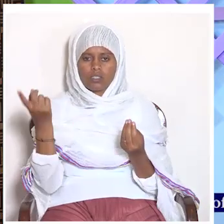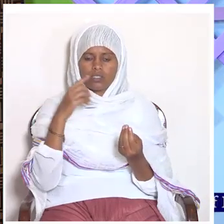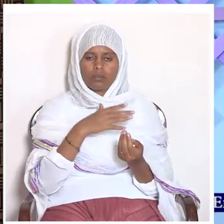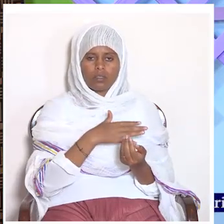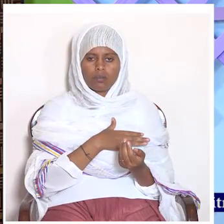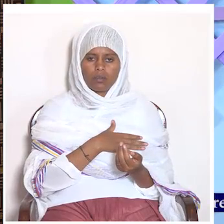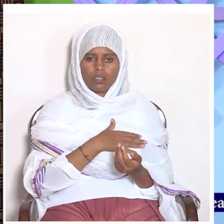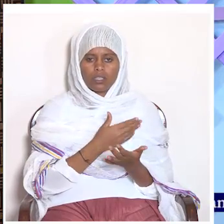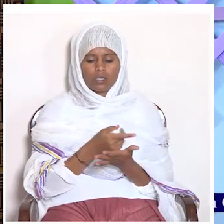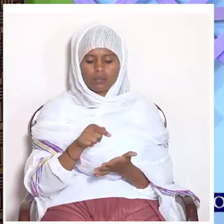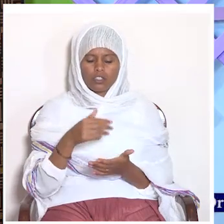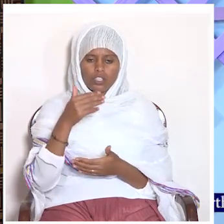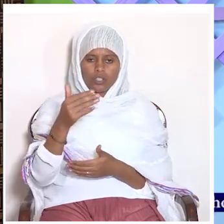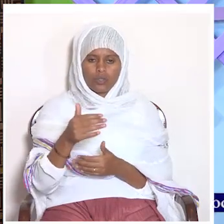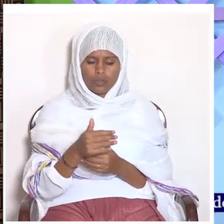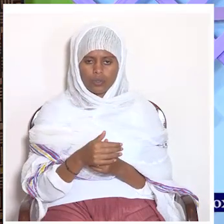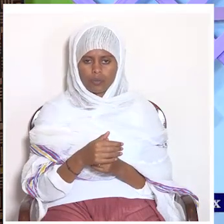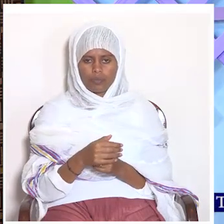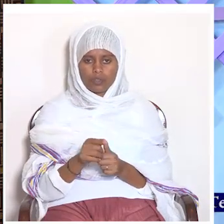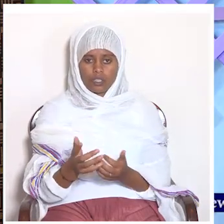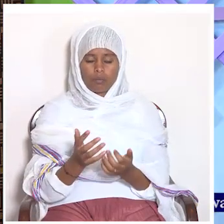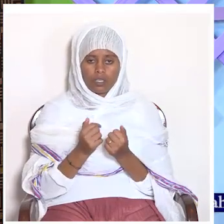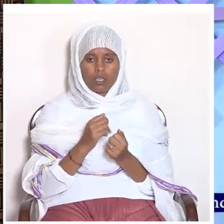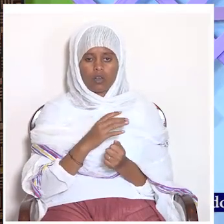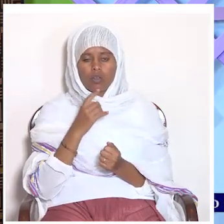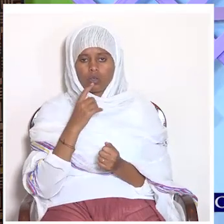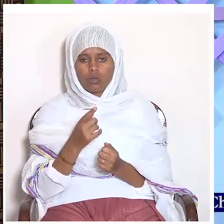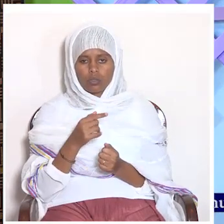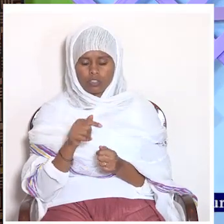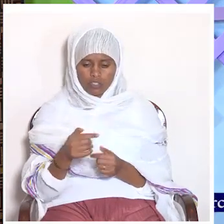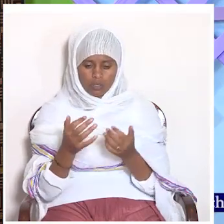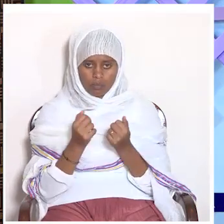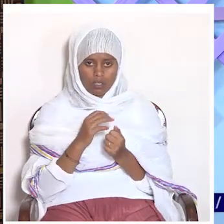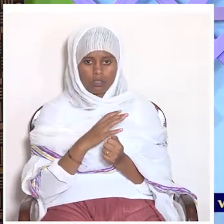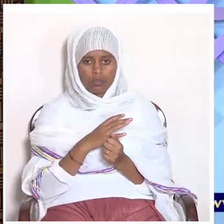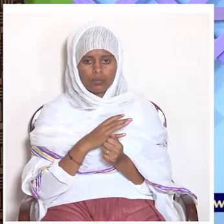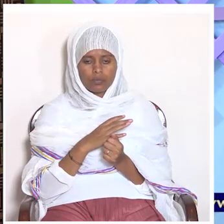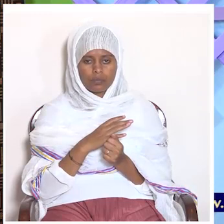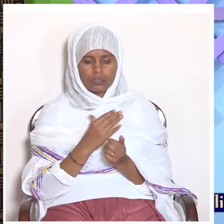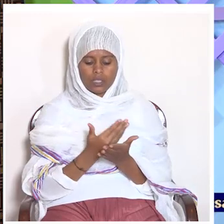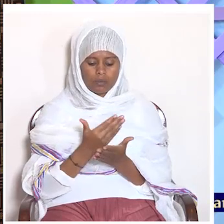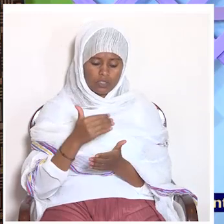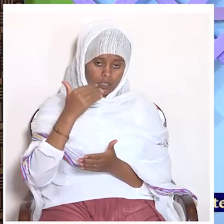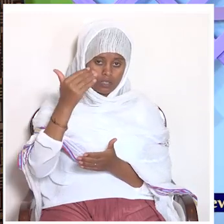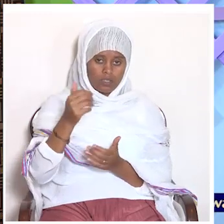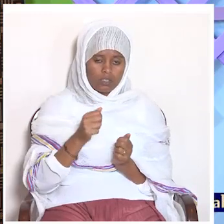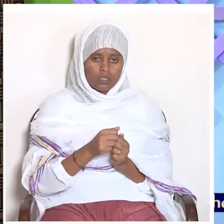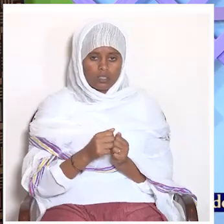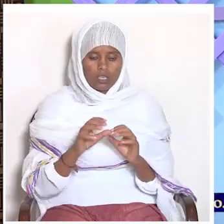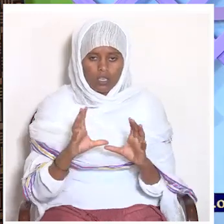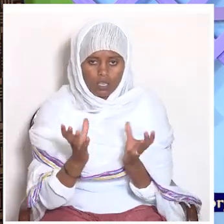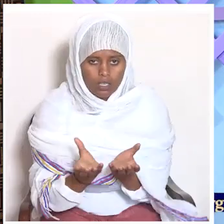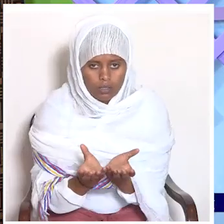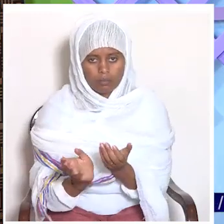عرقه اغزي ابيهر كاب حجنو امبار حجي تقبل الكالخو يلو حجي تقبل الكالخو كاب حجنا